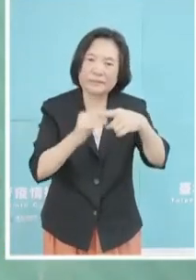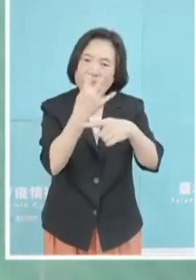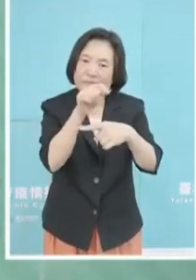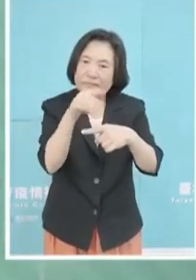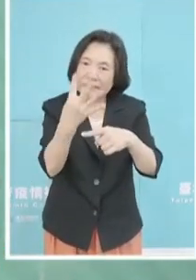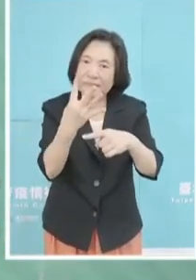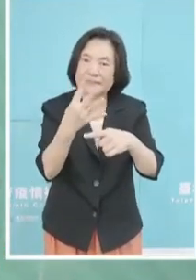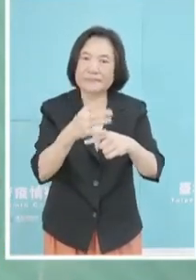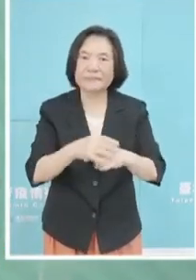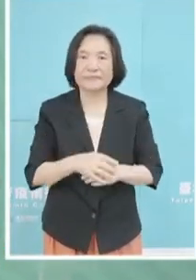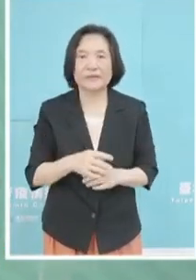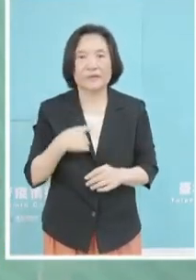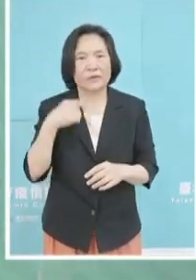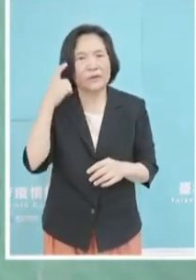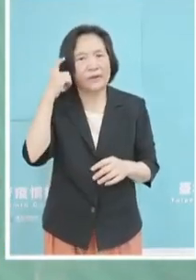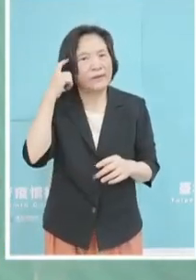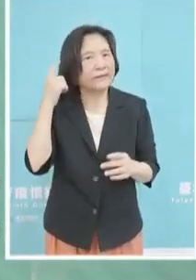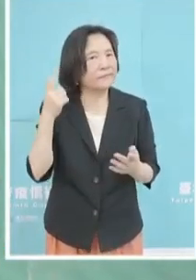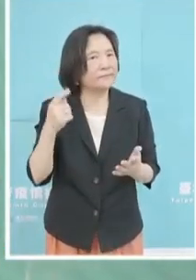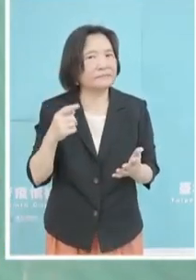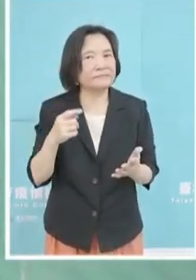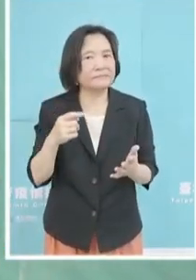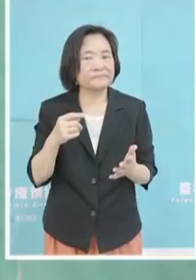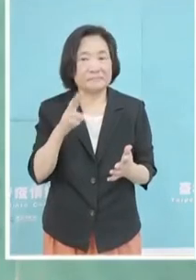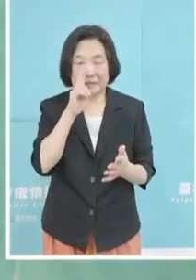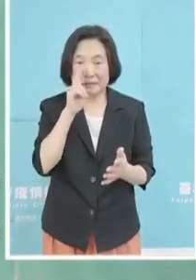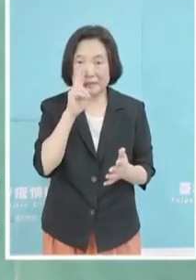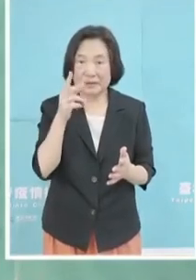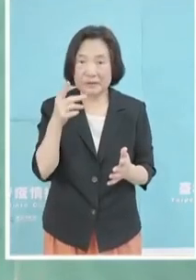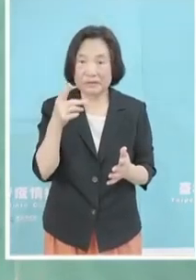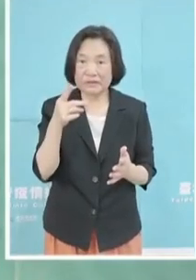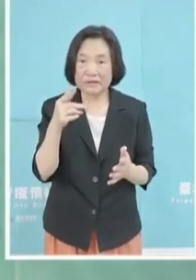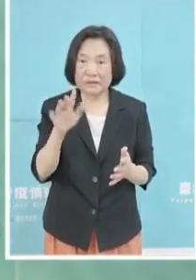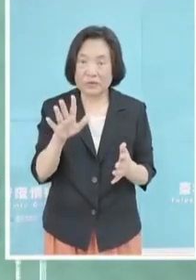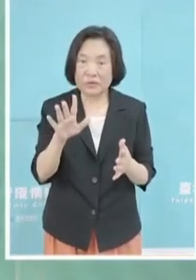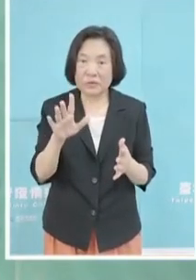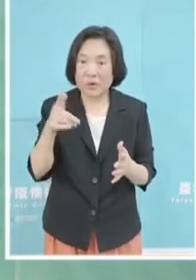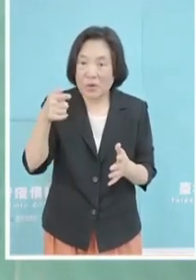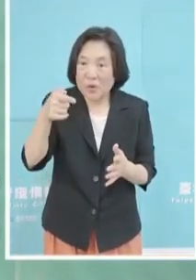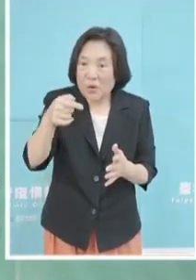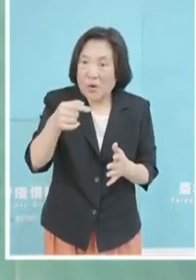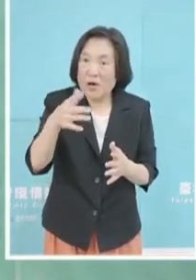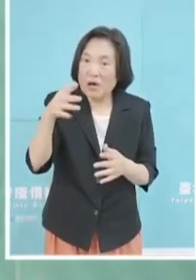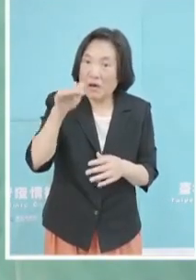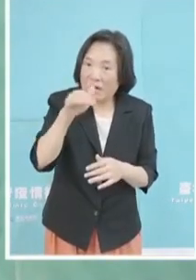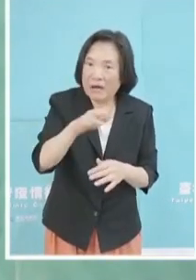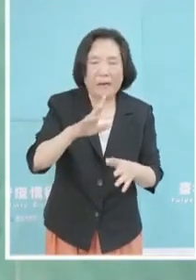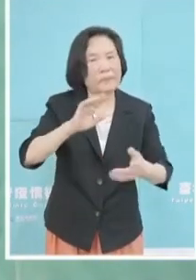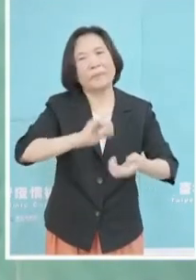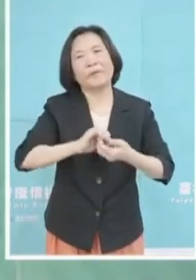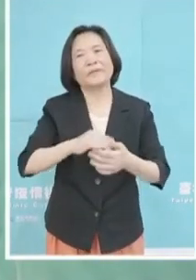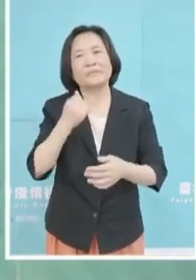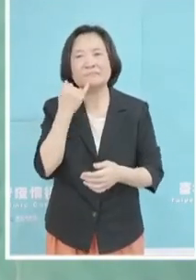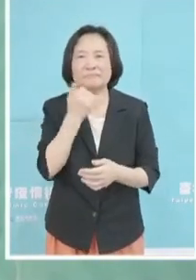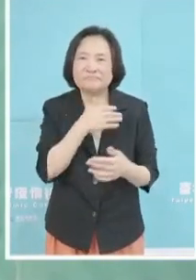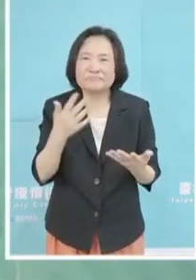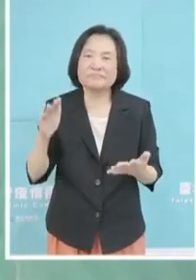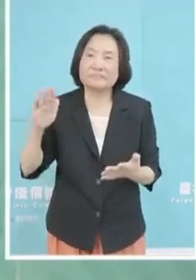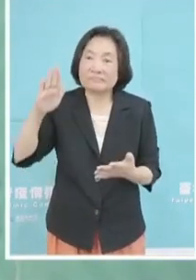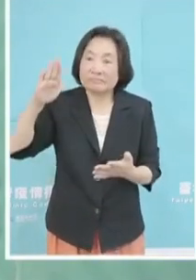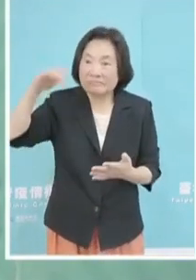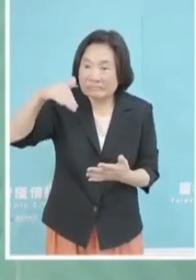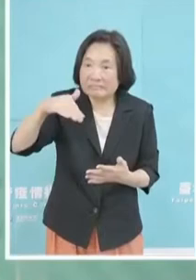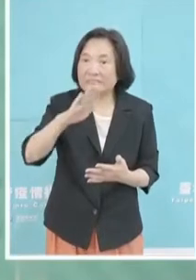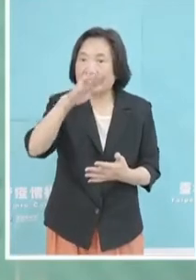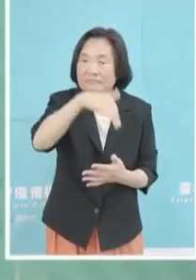4.4%的。不过我倒不认为说，哦，这个是不是要一定改善了？其实那个起起伏伏，因为有时候来的人